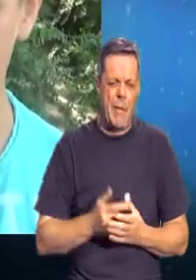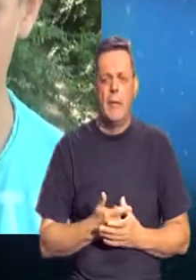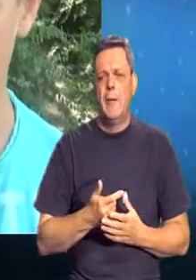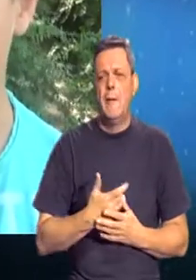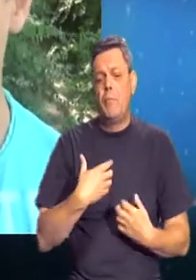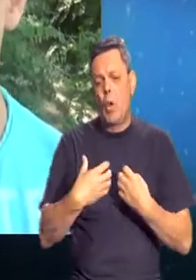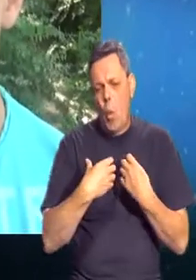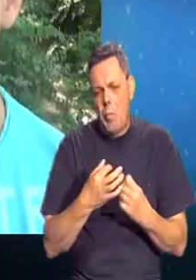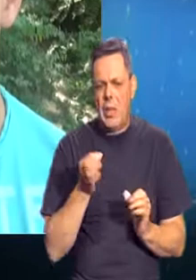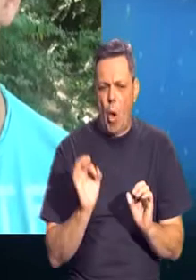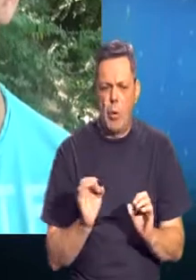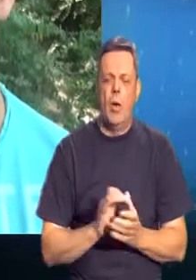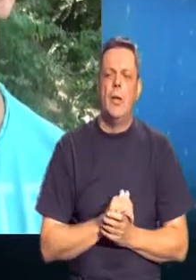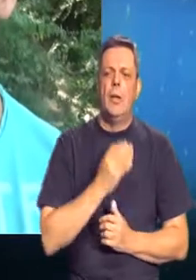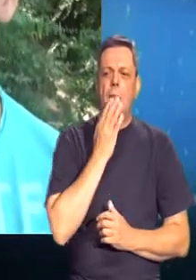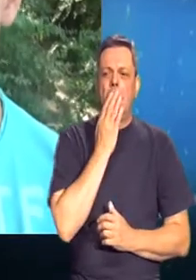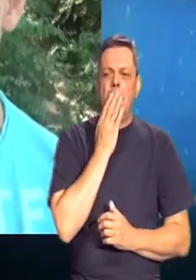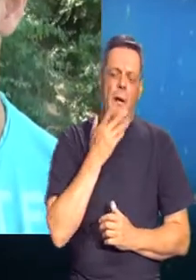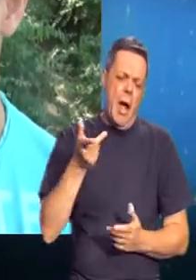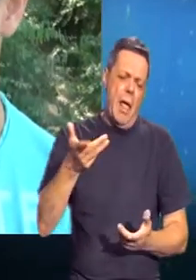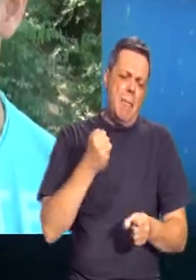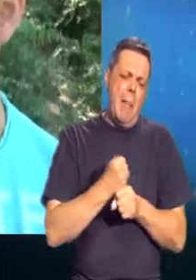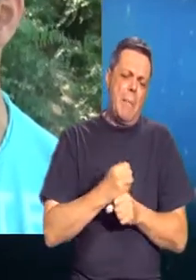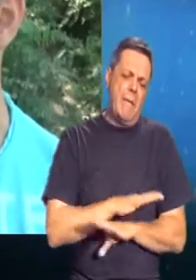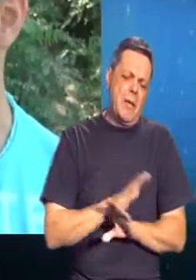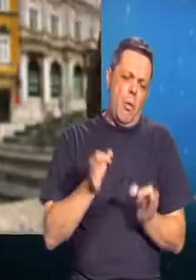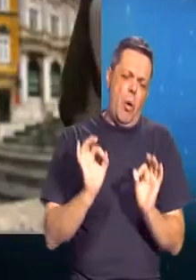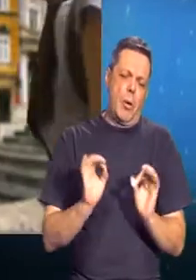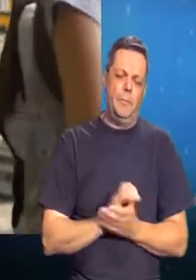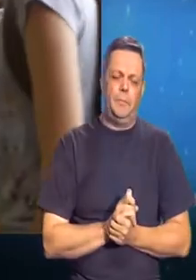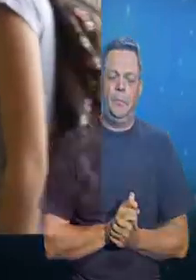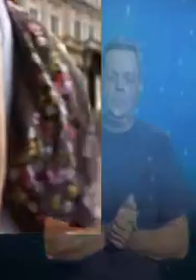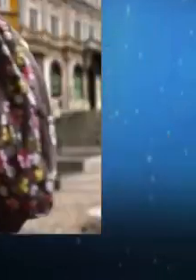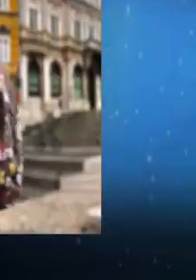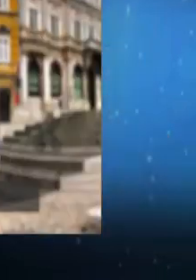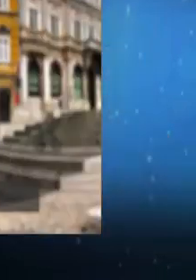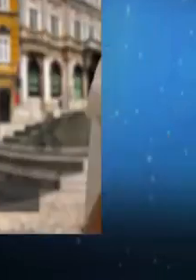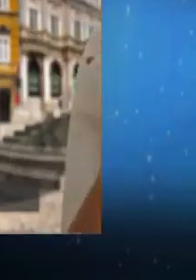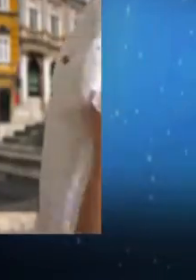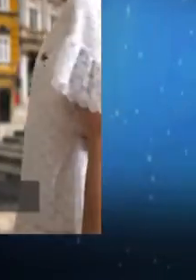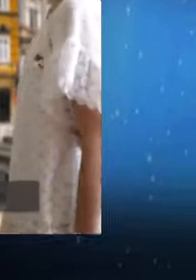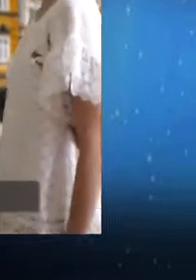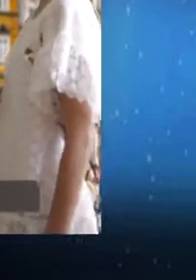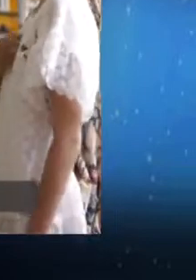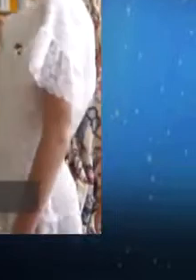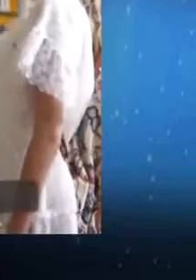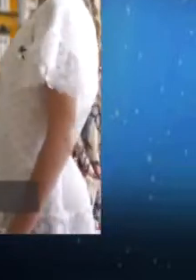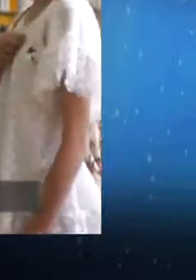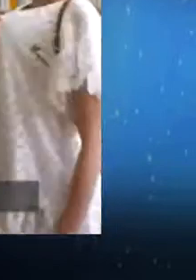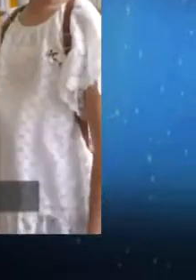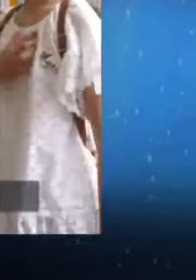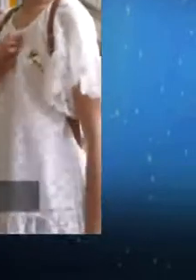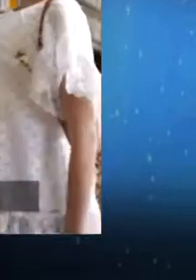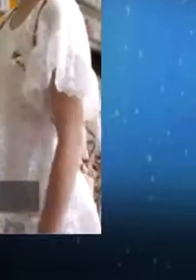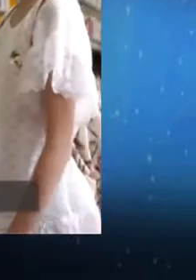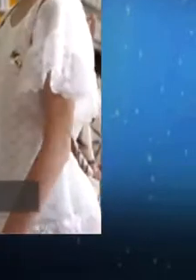i glumiti kako treba, ali napravili smo kako treba. Eva, perché ti fermi? Oh,